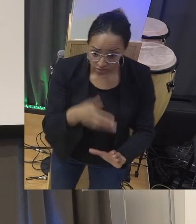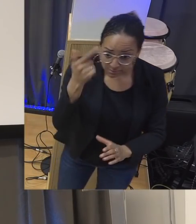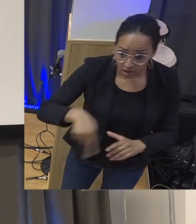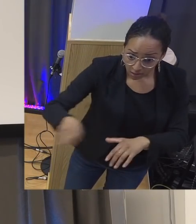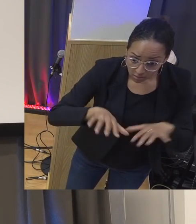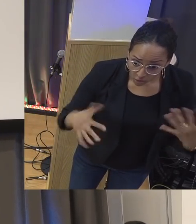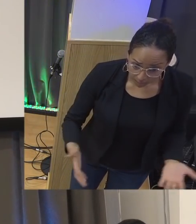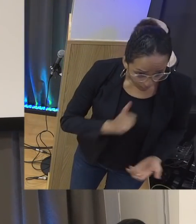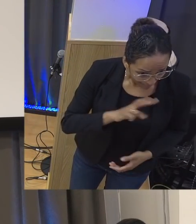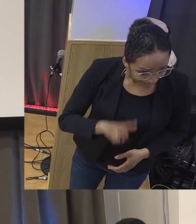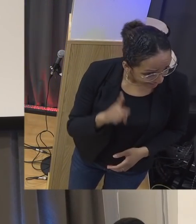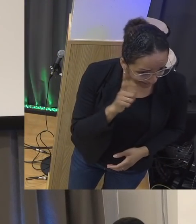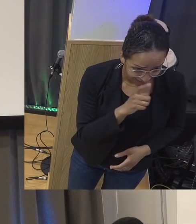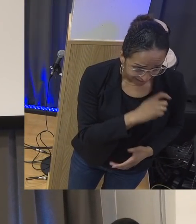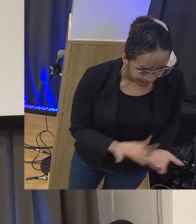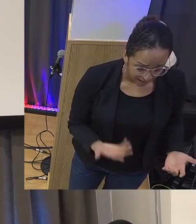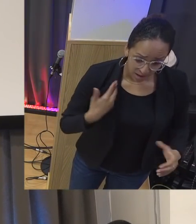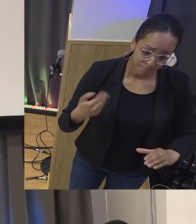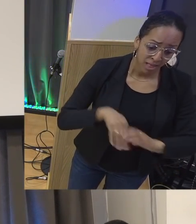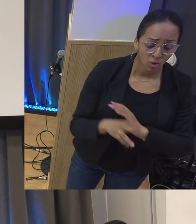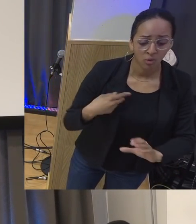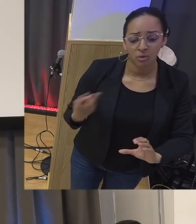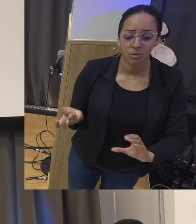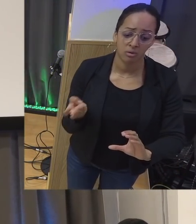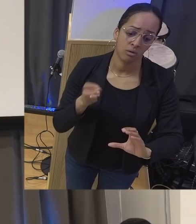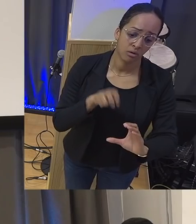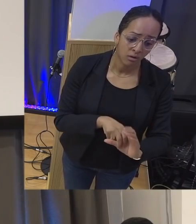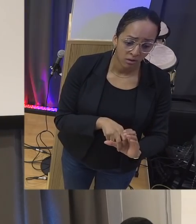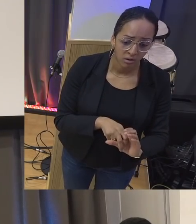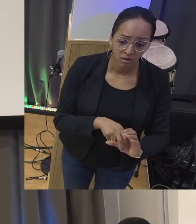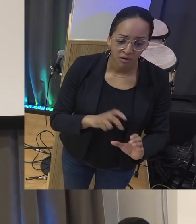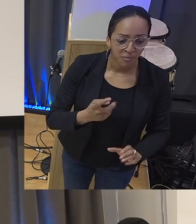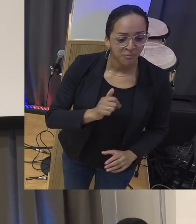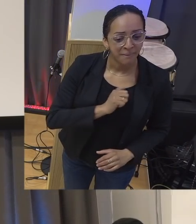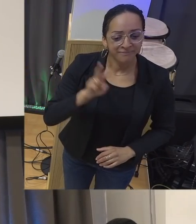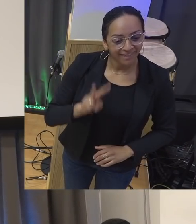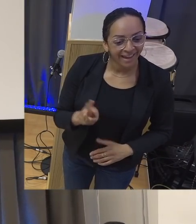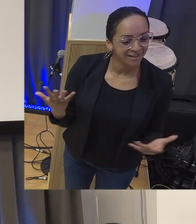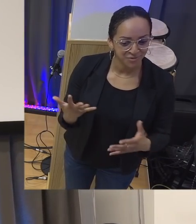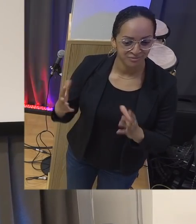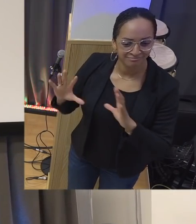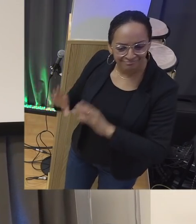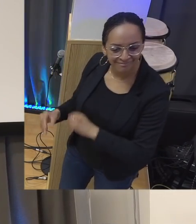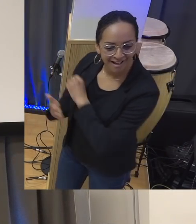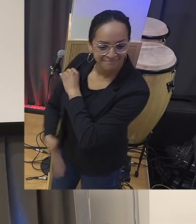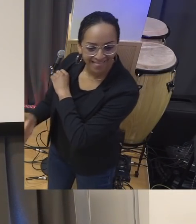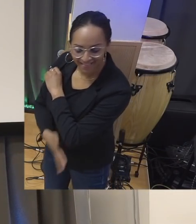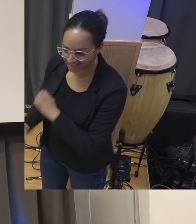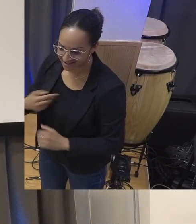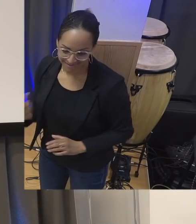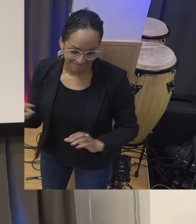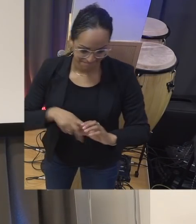Moi, c'est difficile pour moi, parce que dès que je rentre dans le métro, moi, je viens des Vosges, je viens de la campagne, je rentre dans le métro, je dis